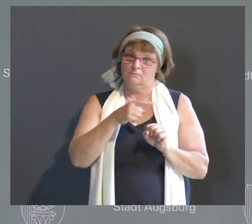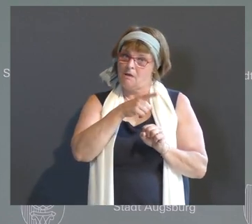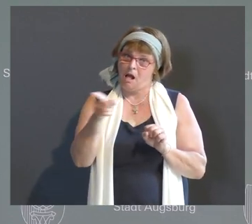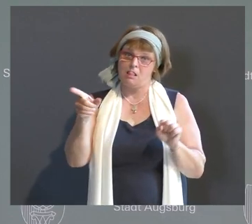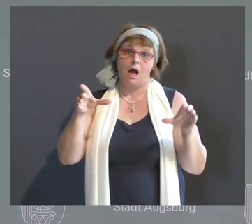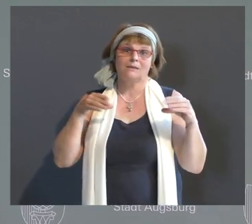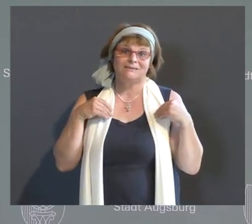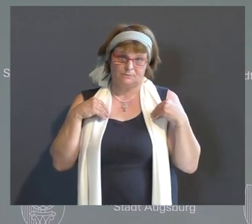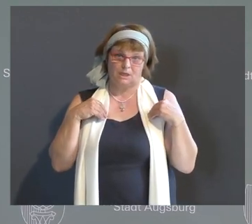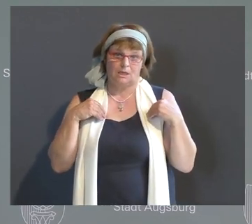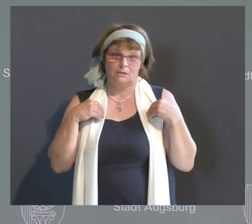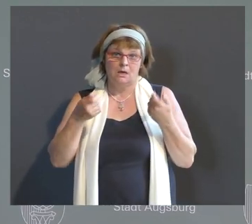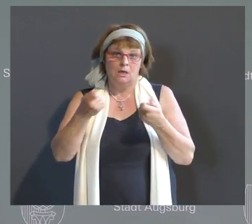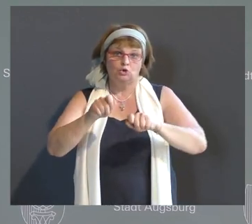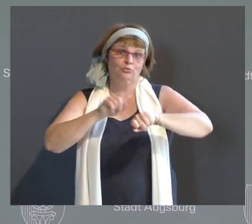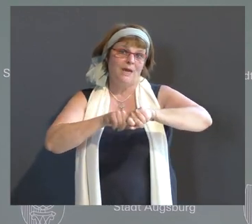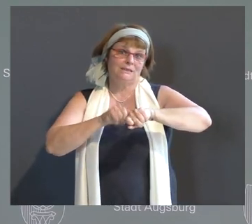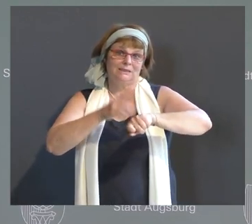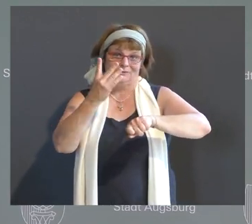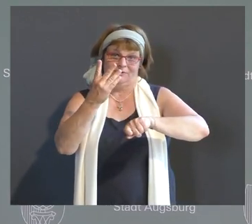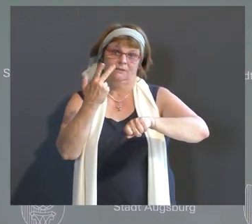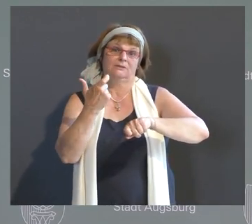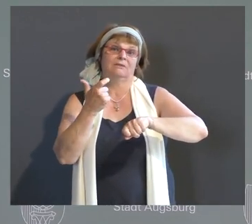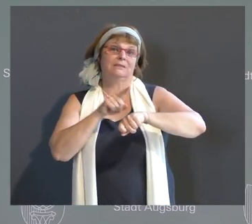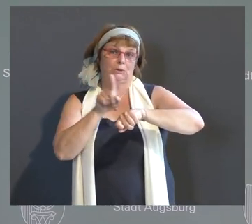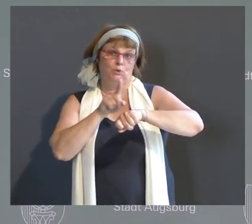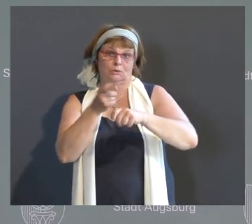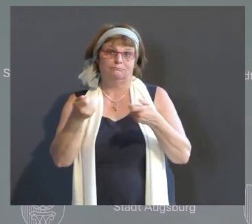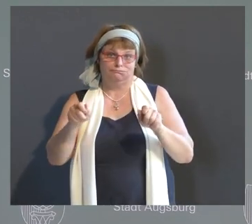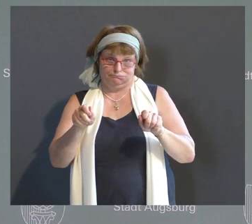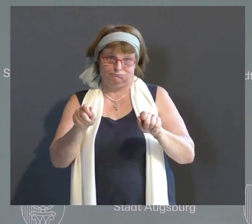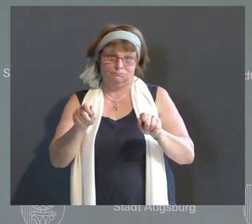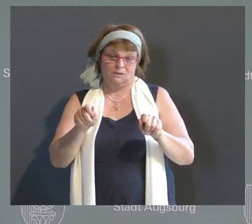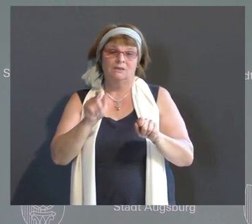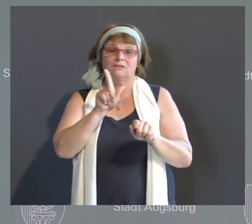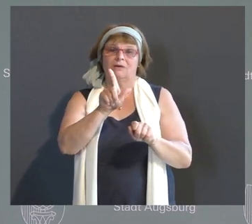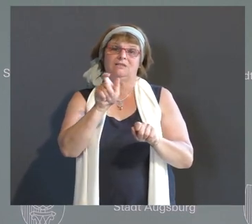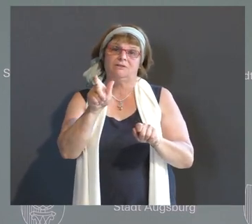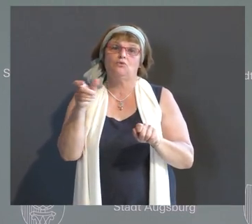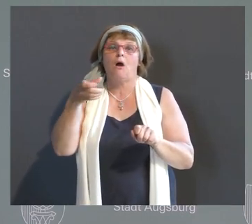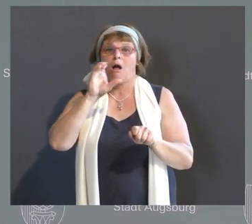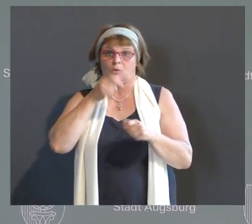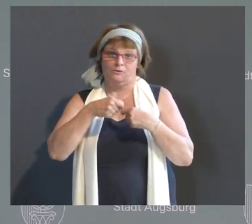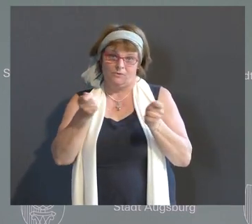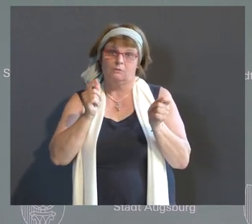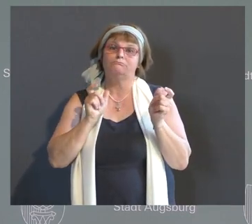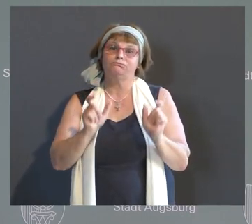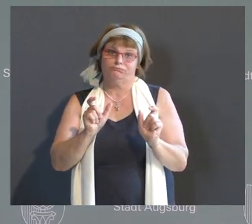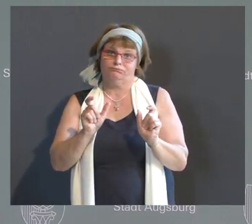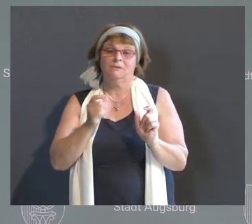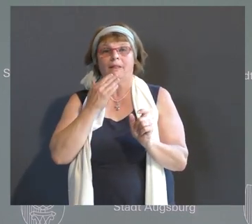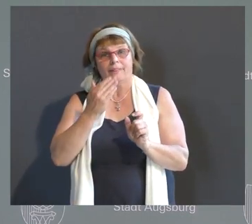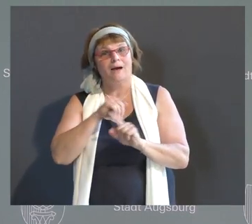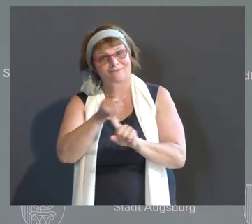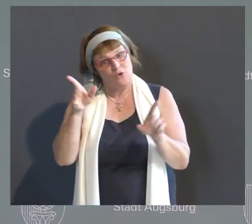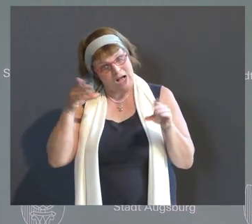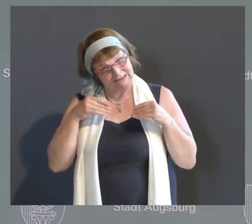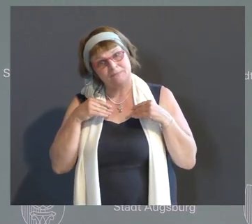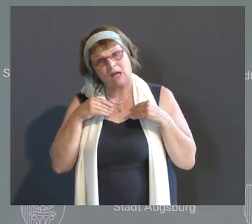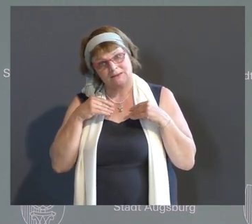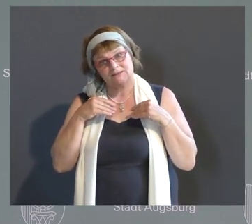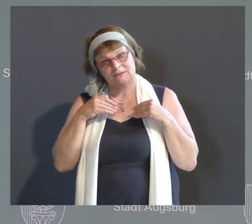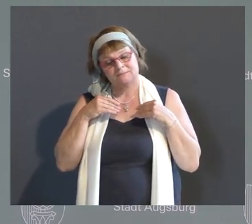ab 24 Uhr am Wochenende umgesetzt hat. Die Gastronomie ist nicht das Problem der Ausschreitungen gewesen, das möchte